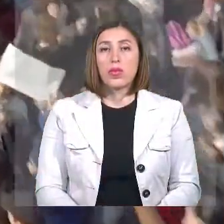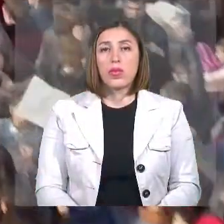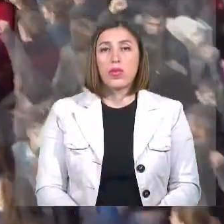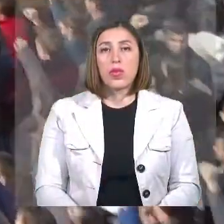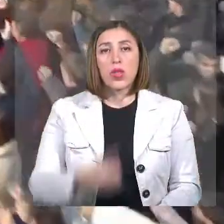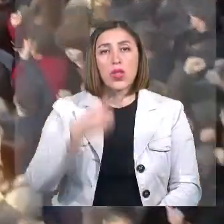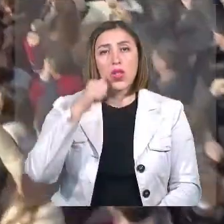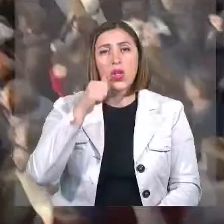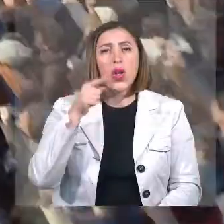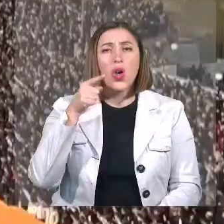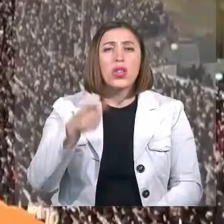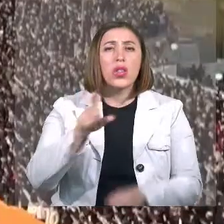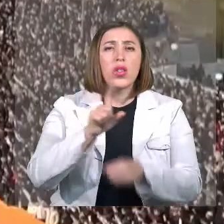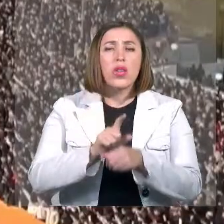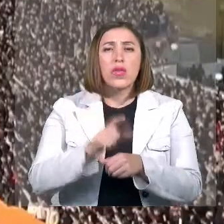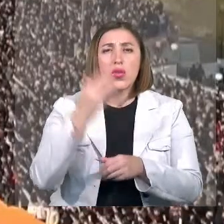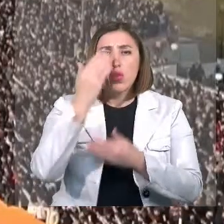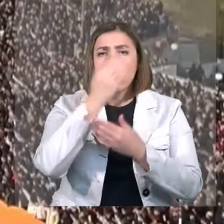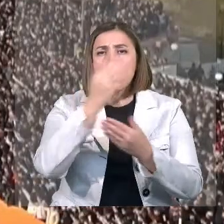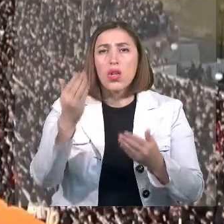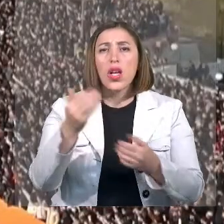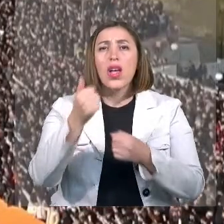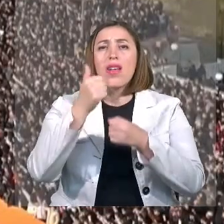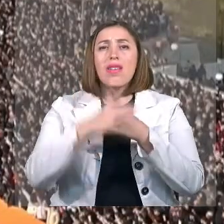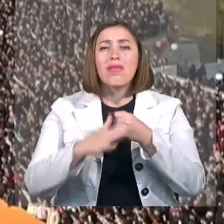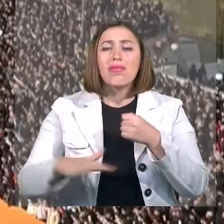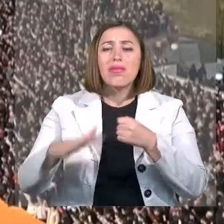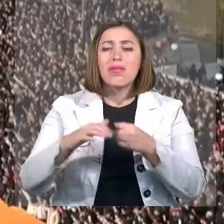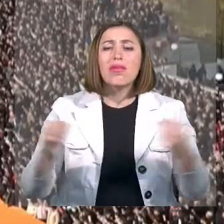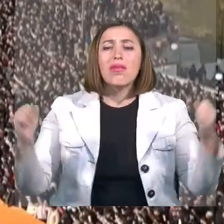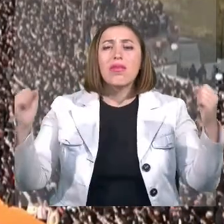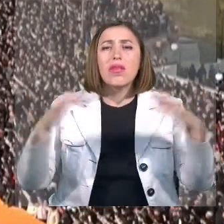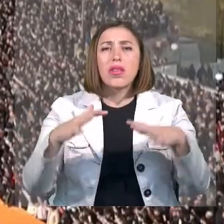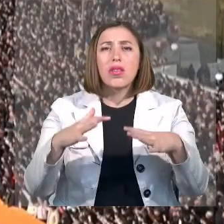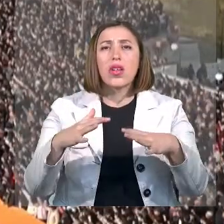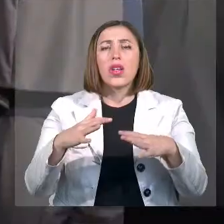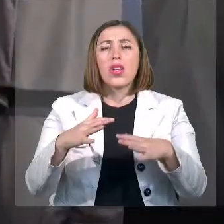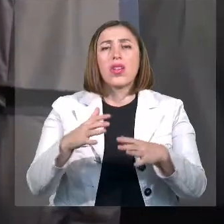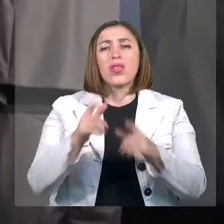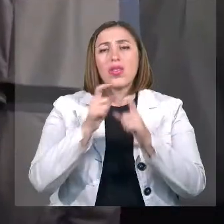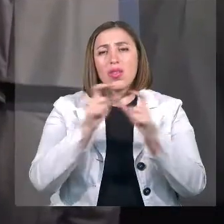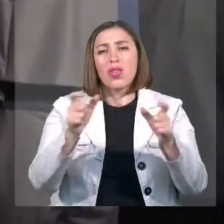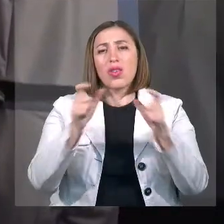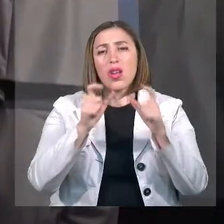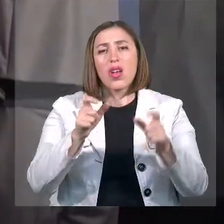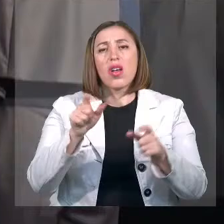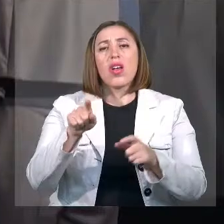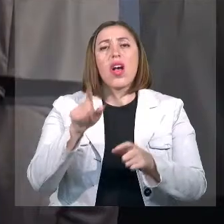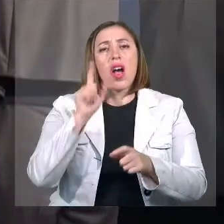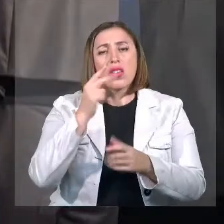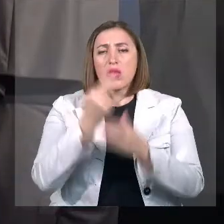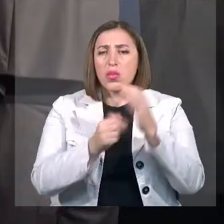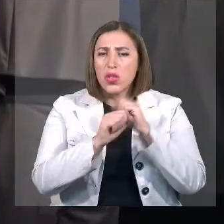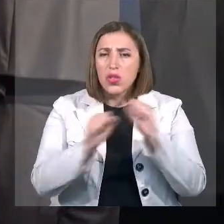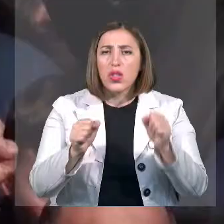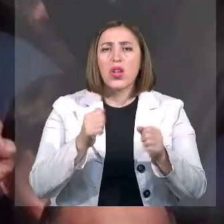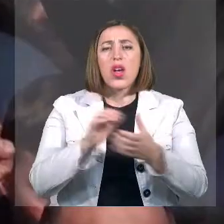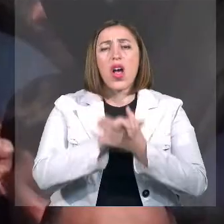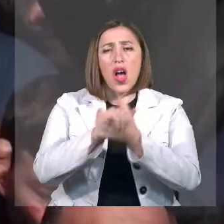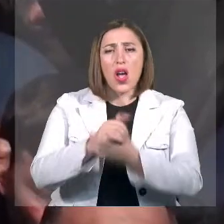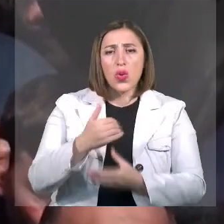3000-ավոր արցախցիներ վերածննդի հրապարակ էին հասել Հայաստան մի գնա զիջումների, խաղաղություն ենք ուզում, բացեք